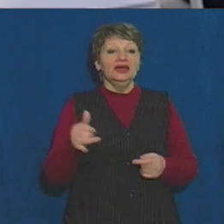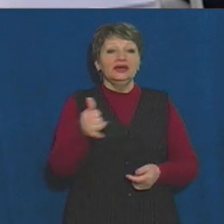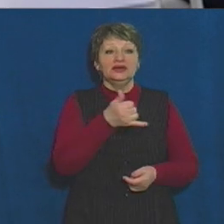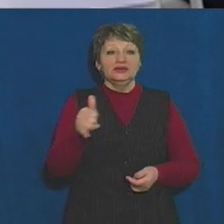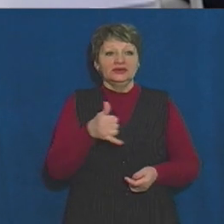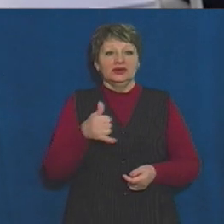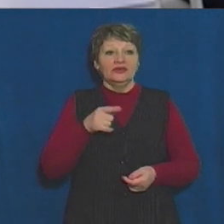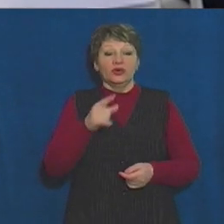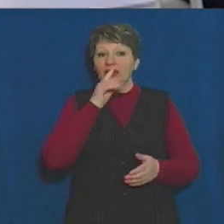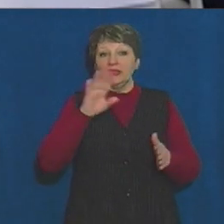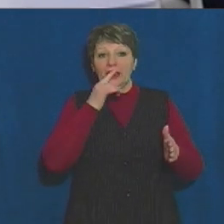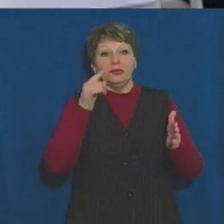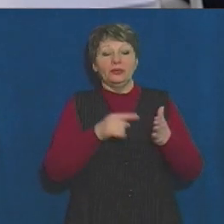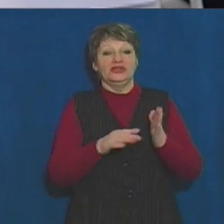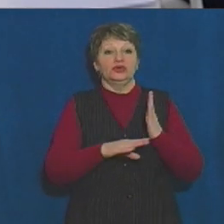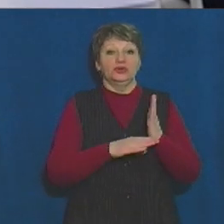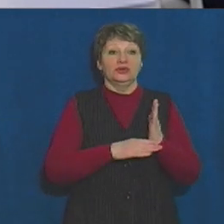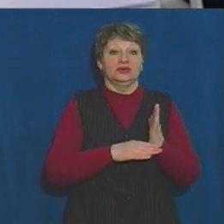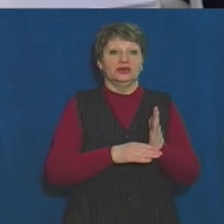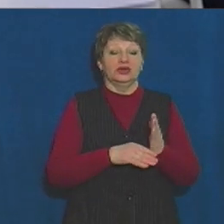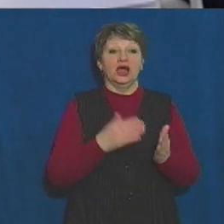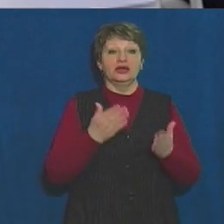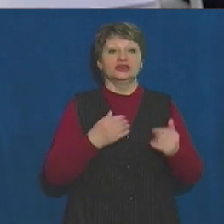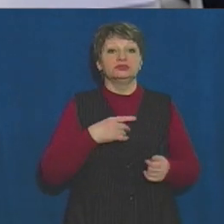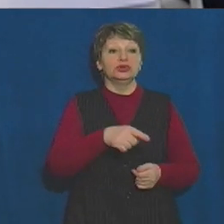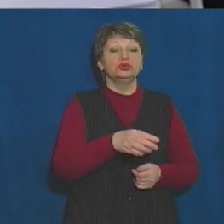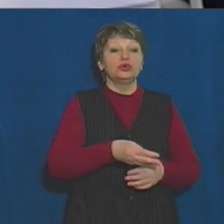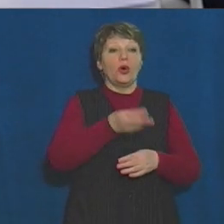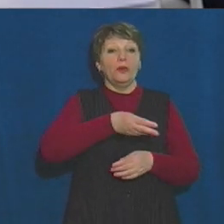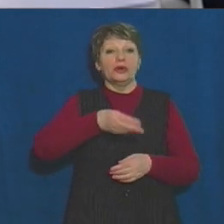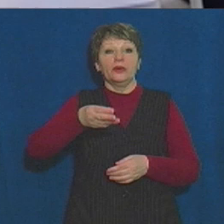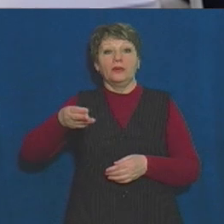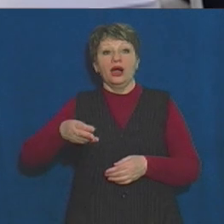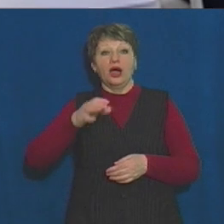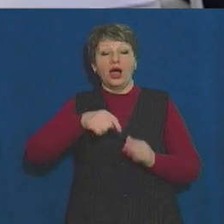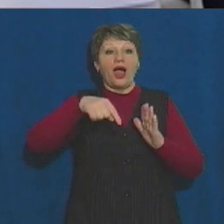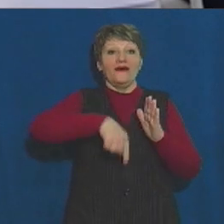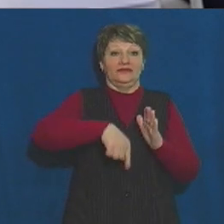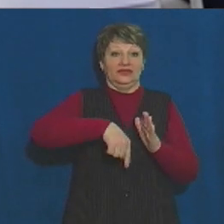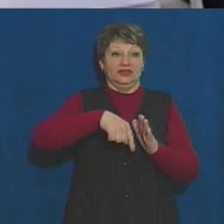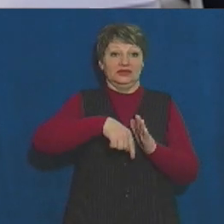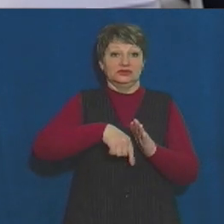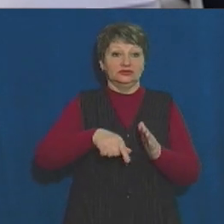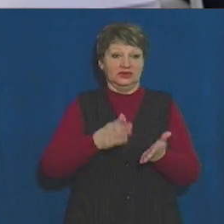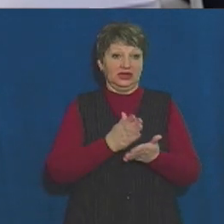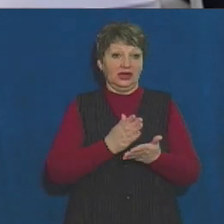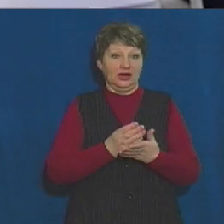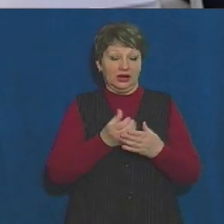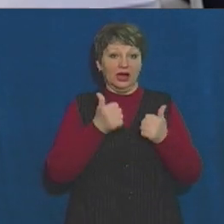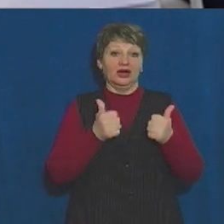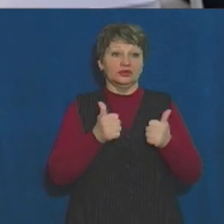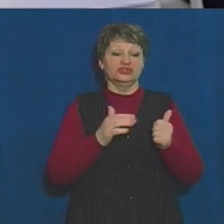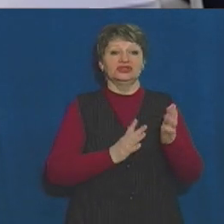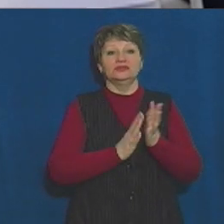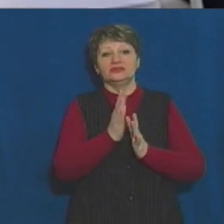тільки на деревину. Пан Олександр скаже, що якщо ми тут обробили, під низом там вже живе доброякісна якась рослинка чи